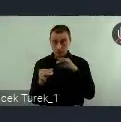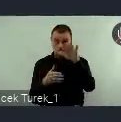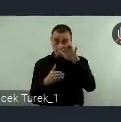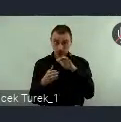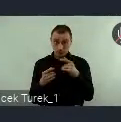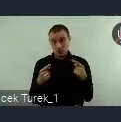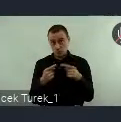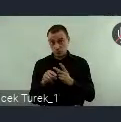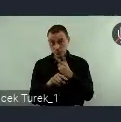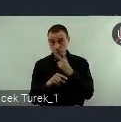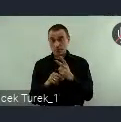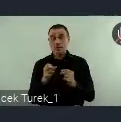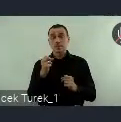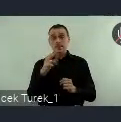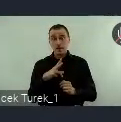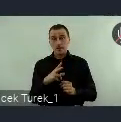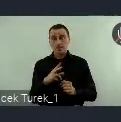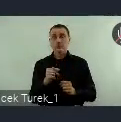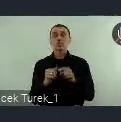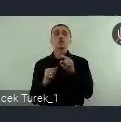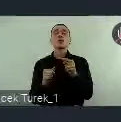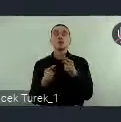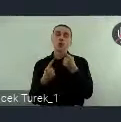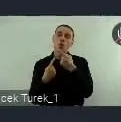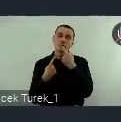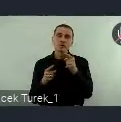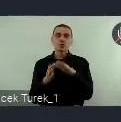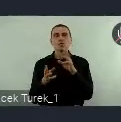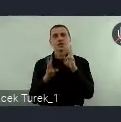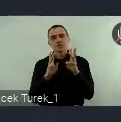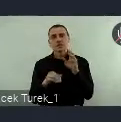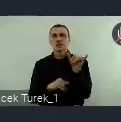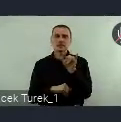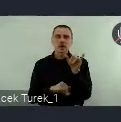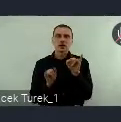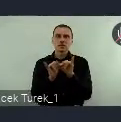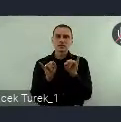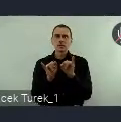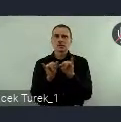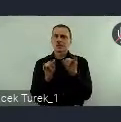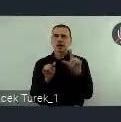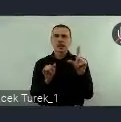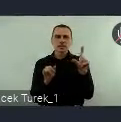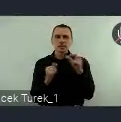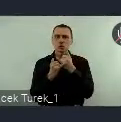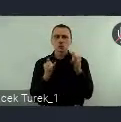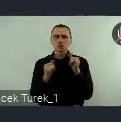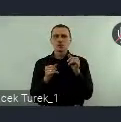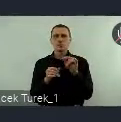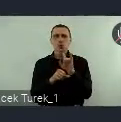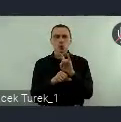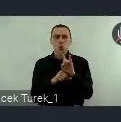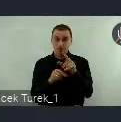nie musicie na szczęście nie odpowiadacie za dostępność Facebooka Instagrama Linkedin a e i YouTuba i tak dalej za to nie